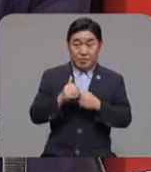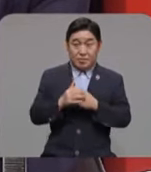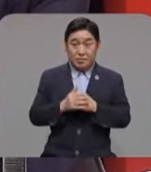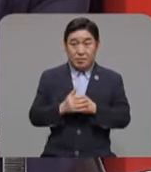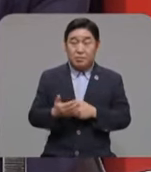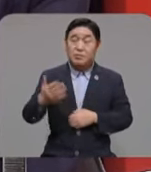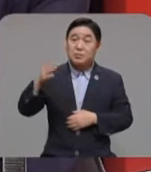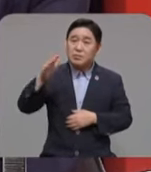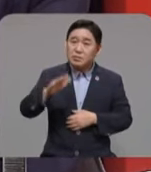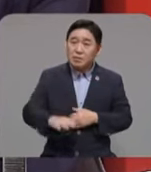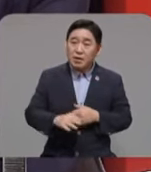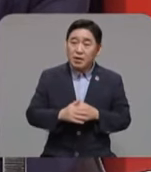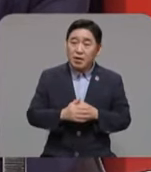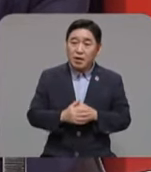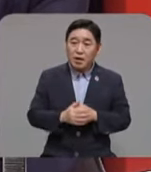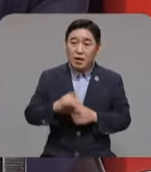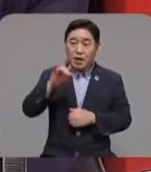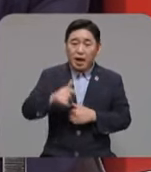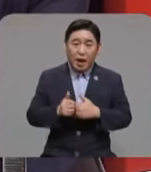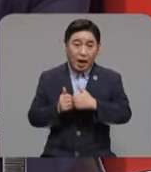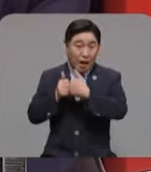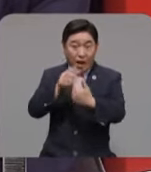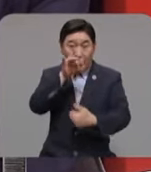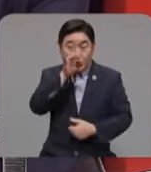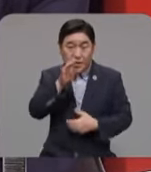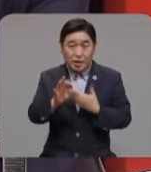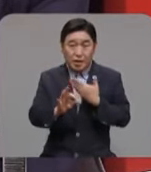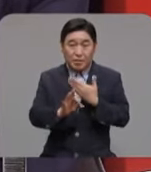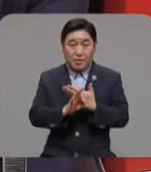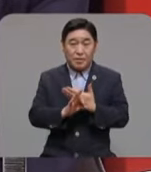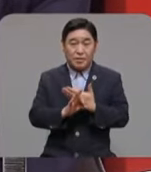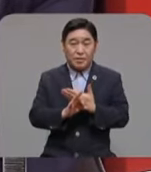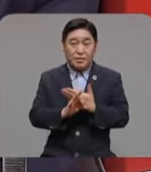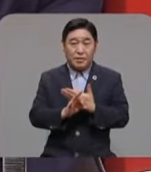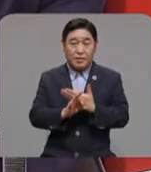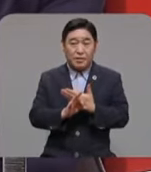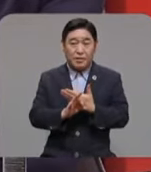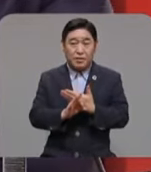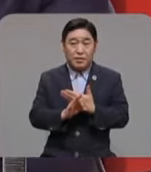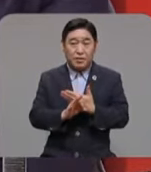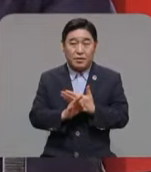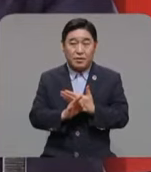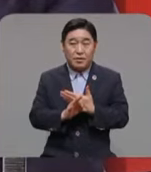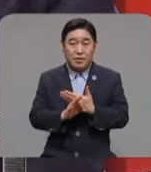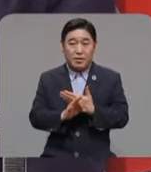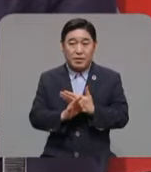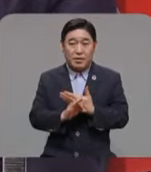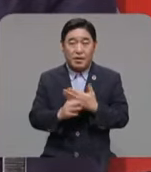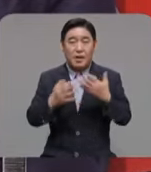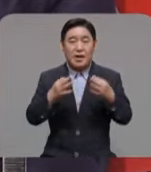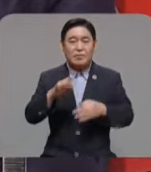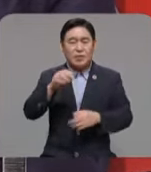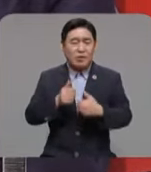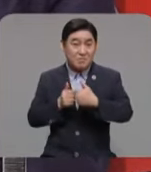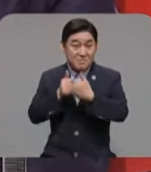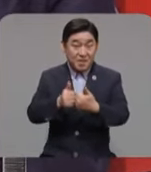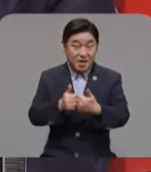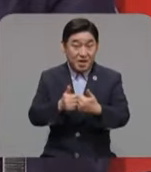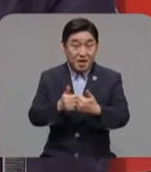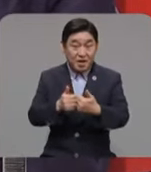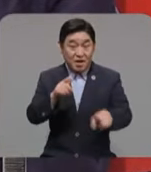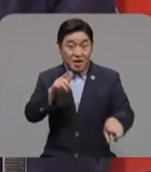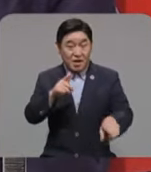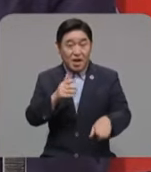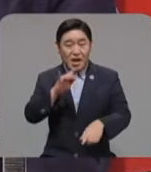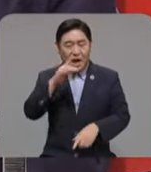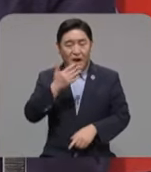예. 그런데 핵 공유가 안 되면 거기에 김정은을 딱 때릴 수 있는 그거를 지금 장착을